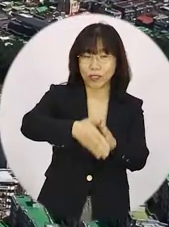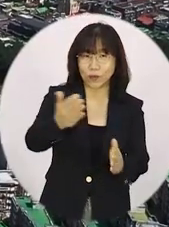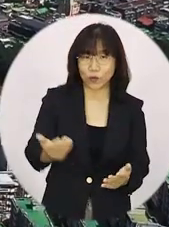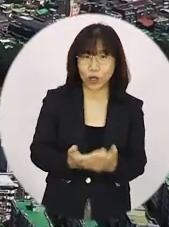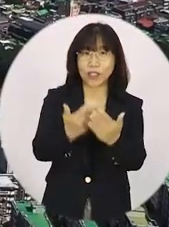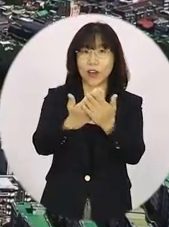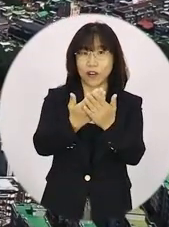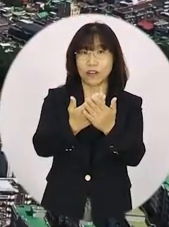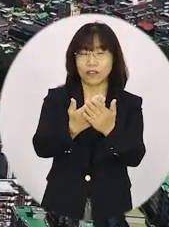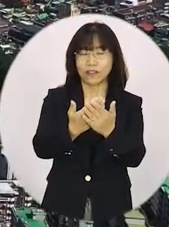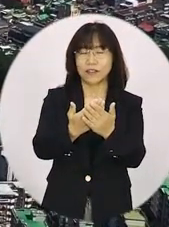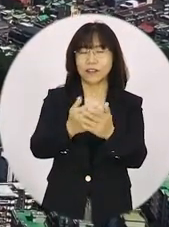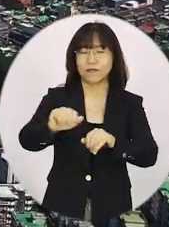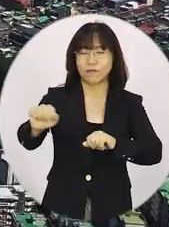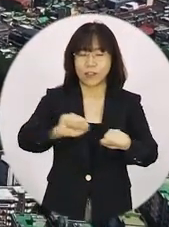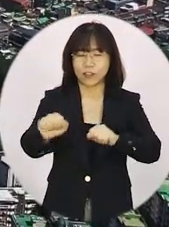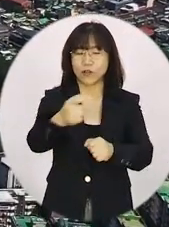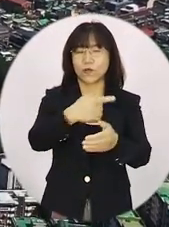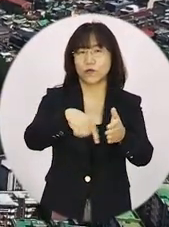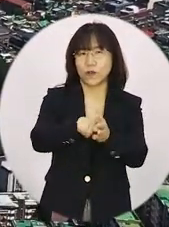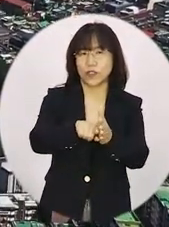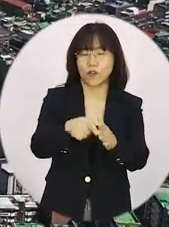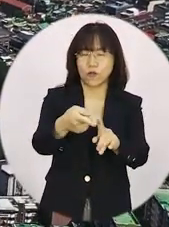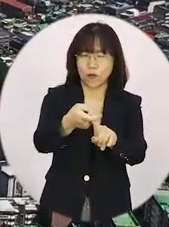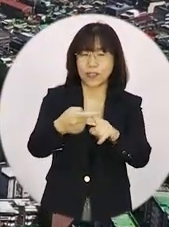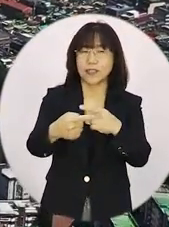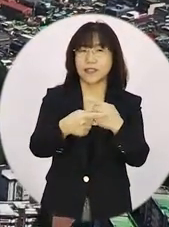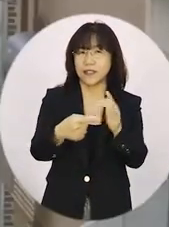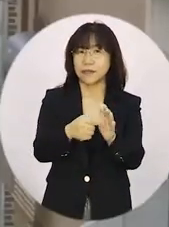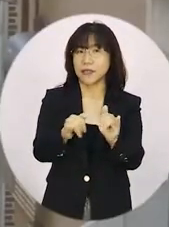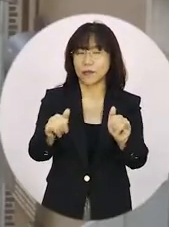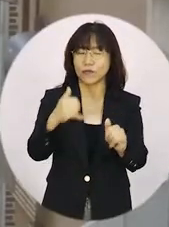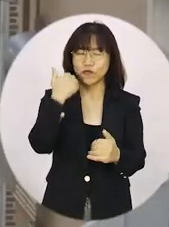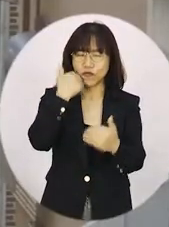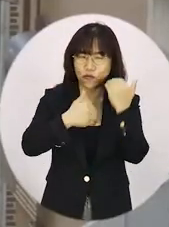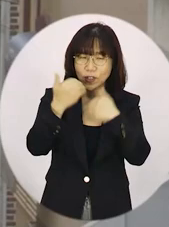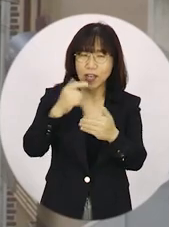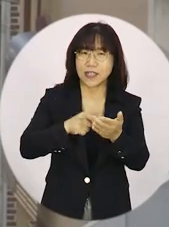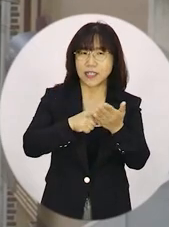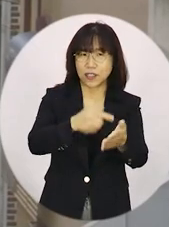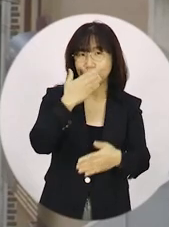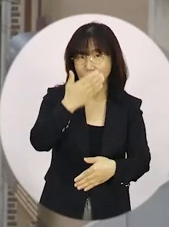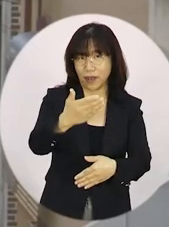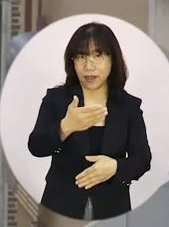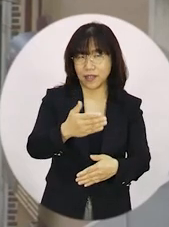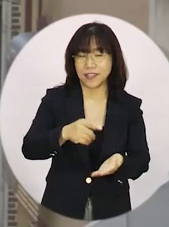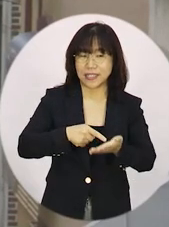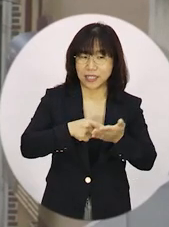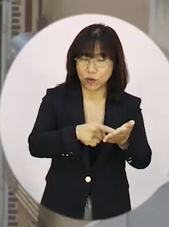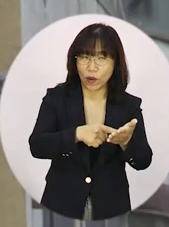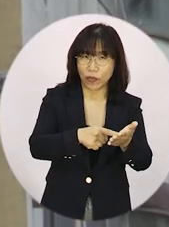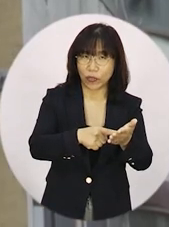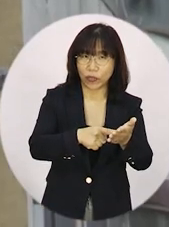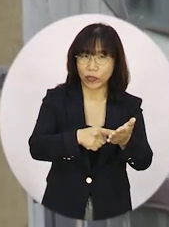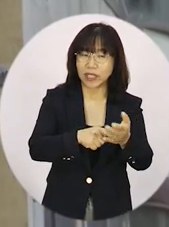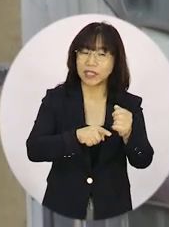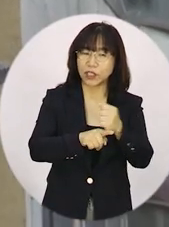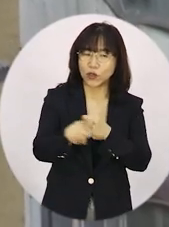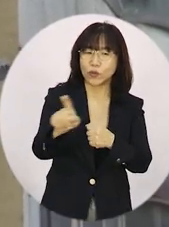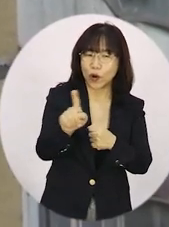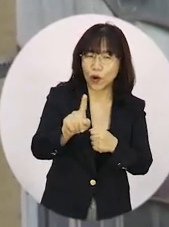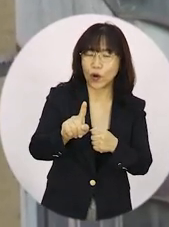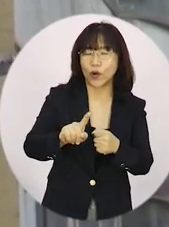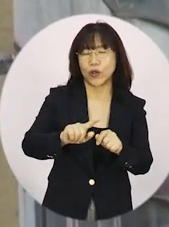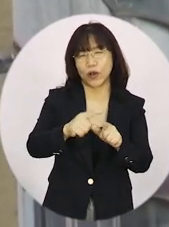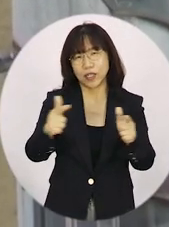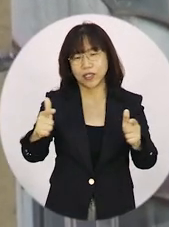원도심 활성화에 관심있는 강서구민이면 누구나 신청할 수 있으며 지원동기 개발사업 관련성 등을 종합적으로